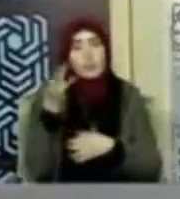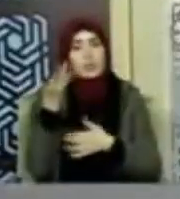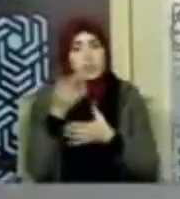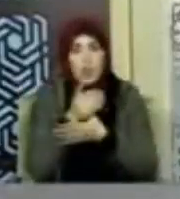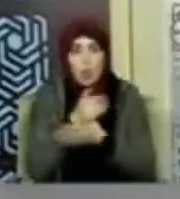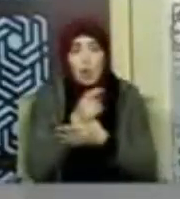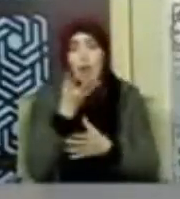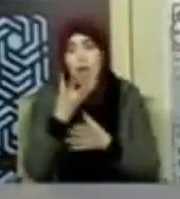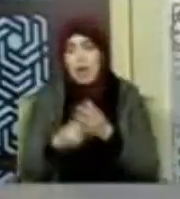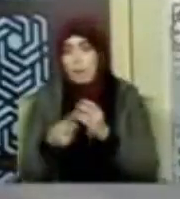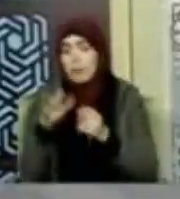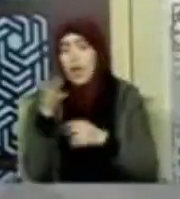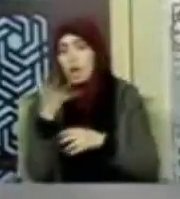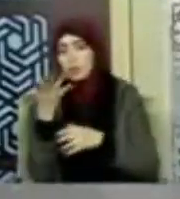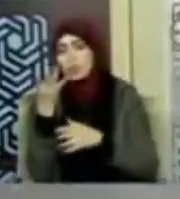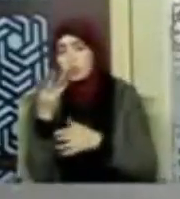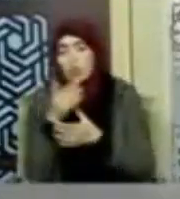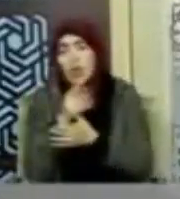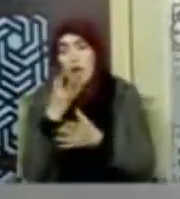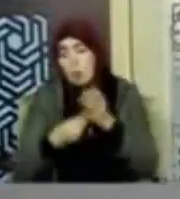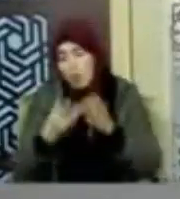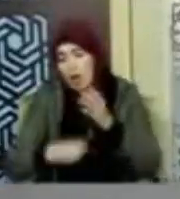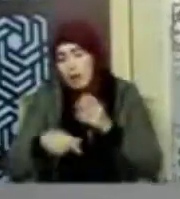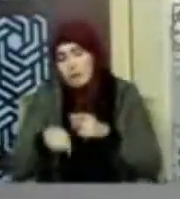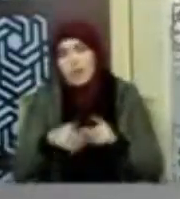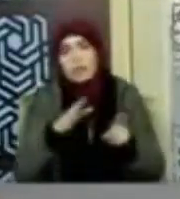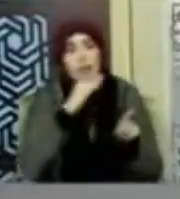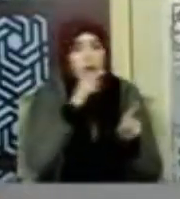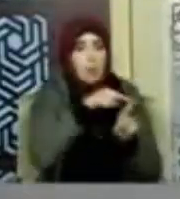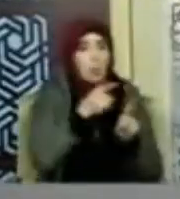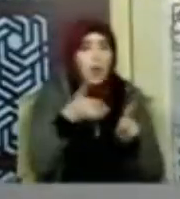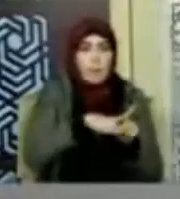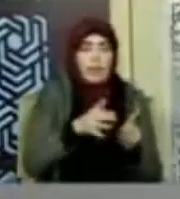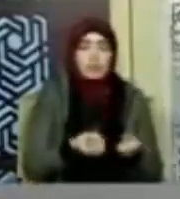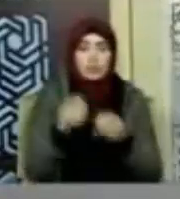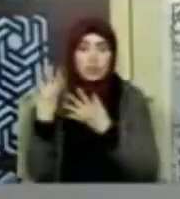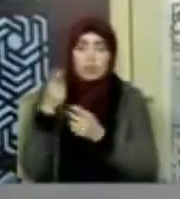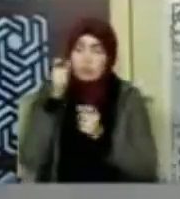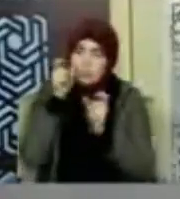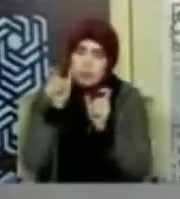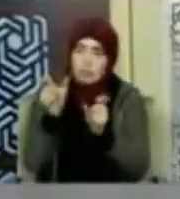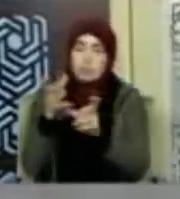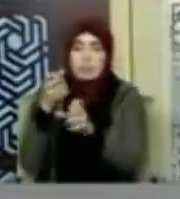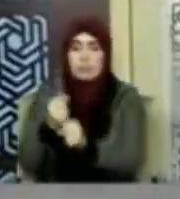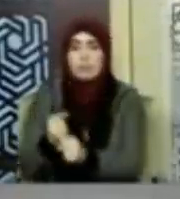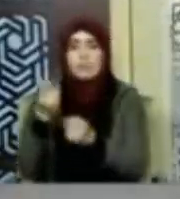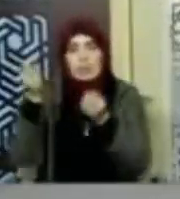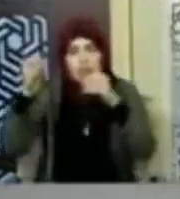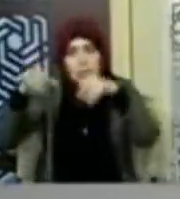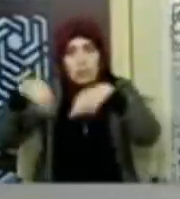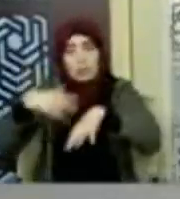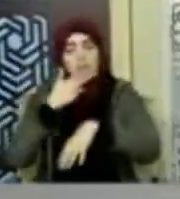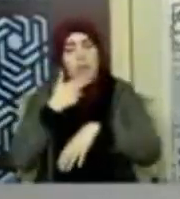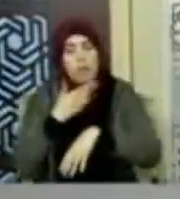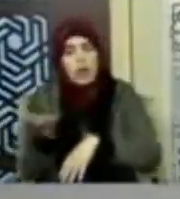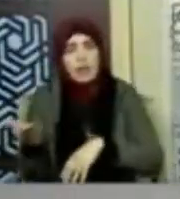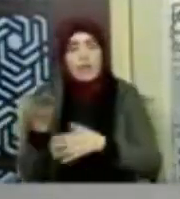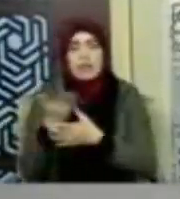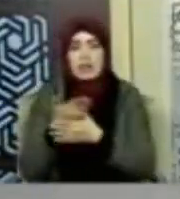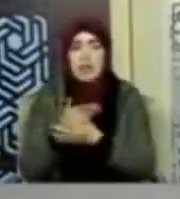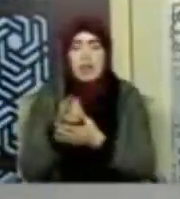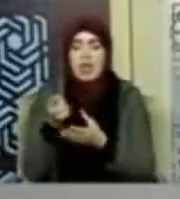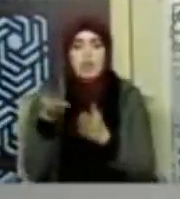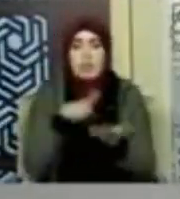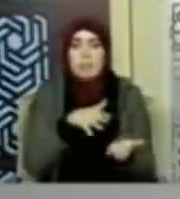الشهداء وأحفاد الشهداء وأحباب الشهداء. اللهم اجزهم خيرا بما قدموا، اللهم ألحقنا